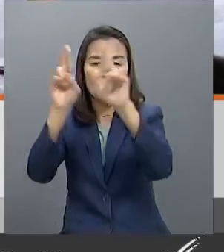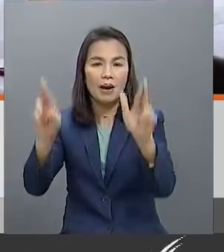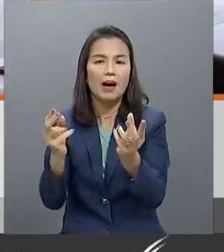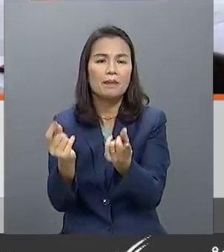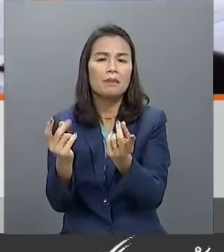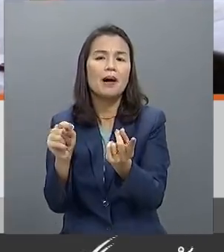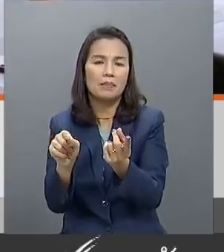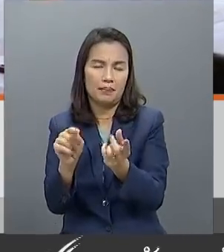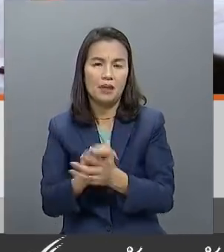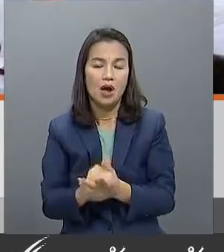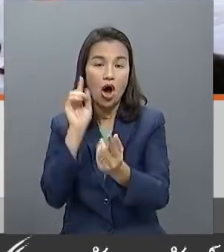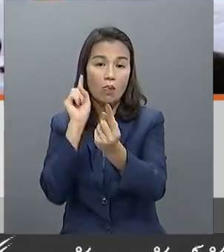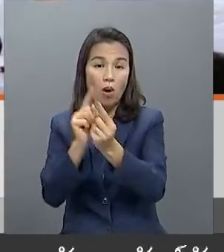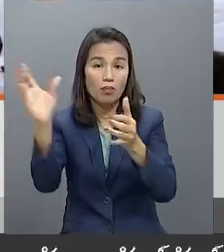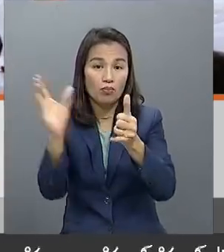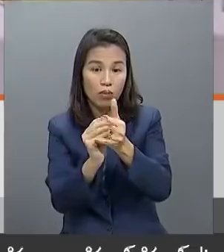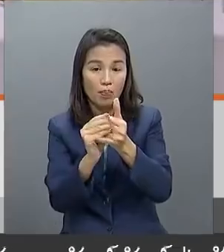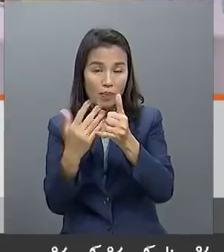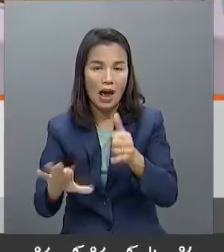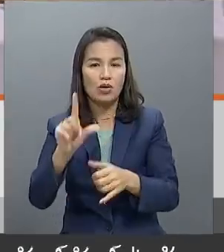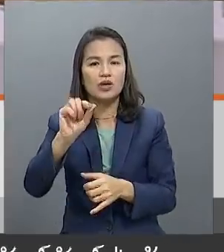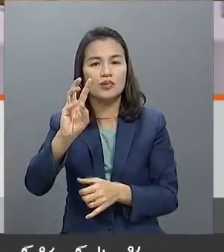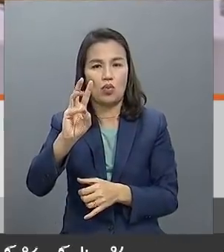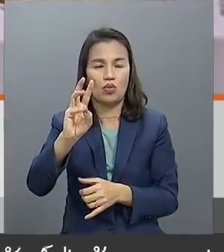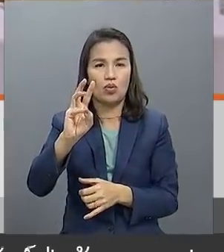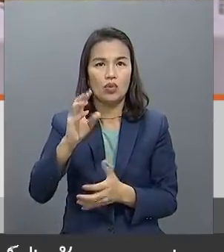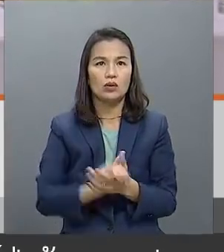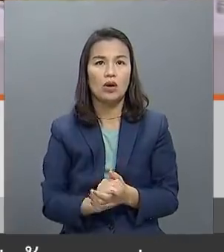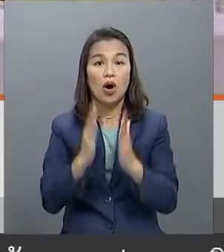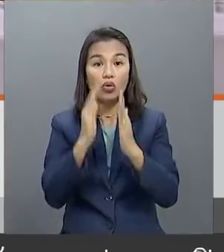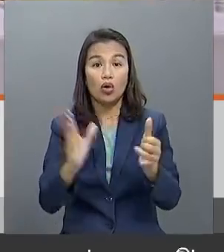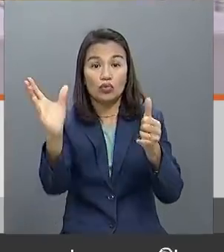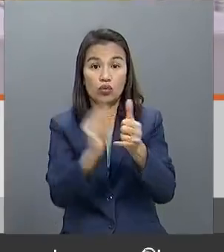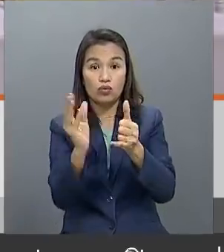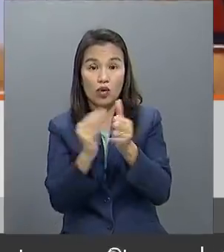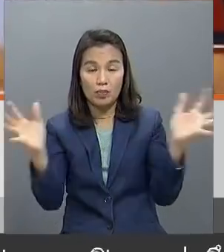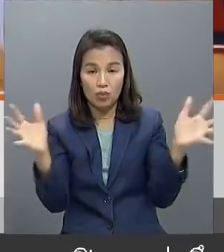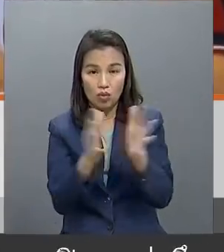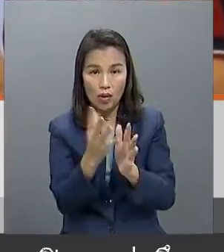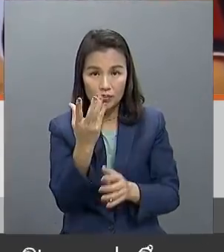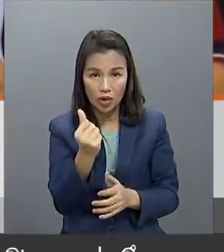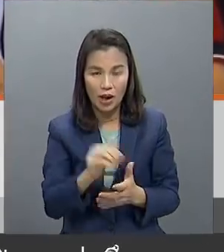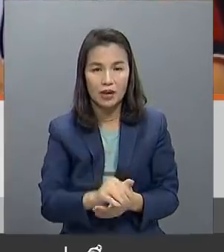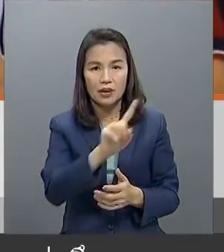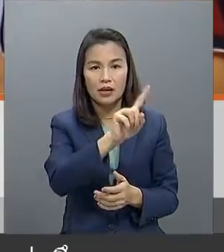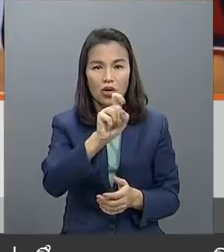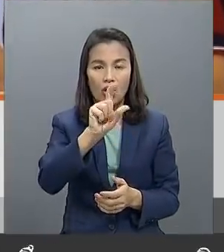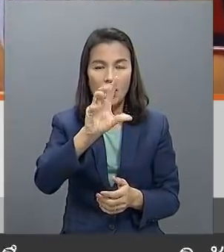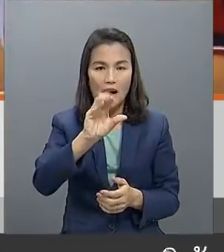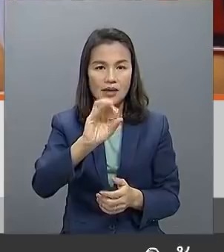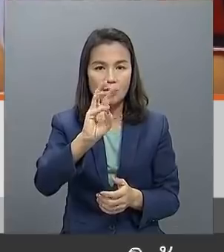สุดพบผู้ติดเชื้ออีก 26คนนะครับทำให้ยอดผู้ติดเชื้อสะสมขณะนี้อยู่ที่ 156คน